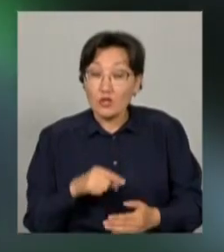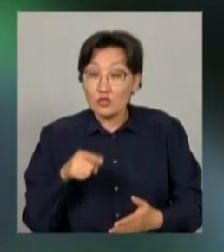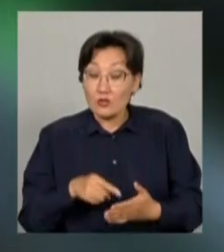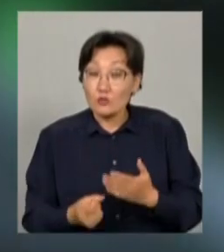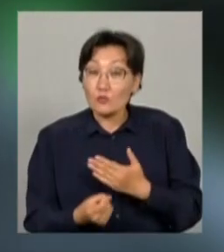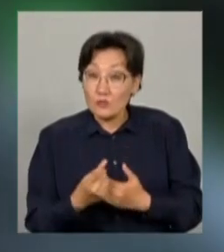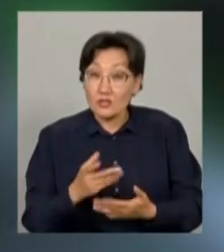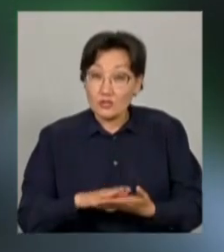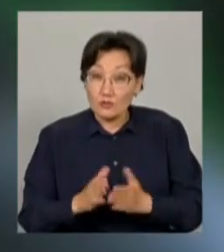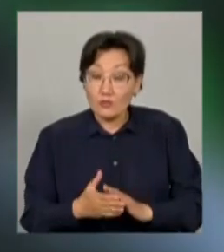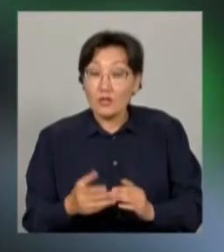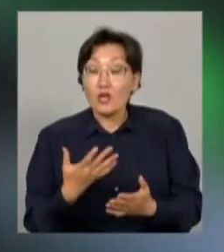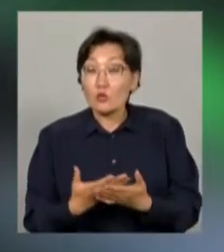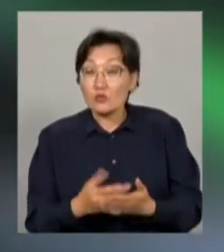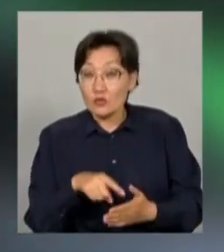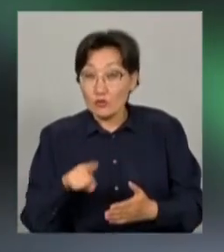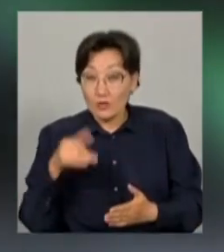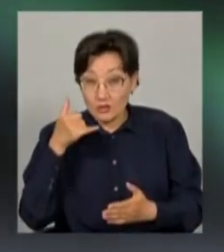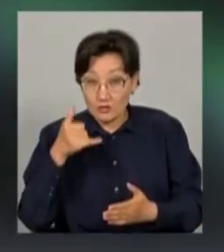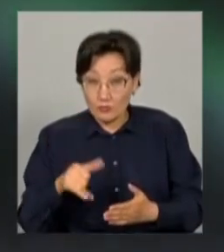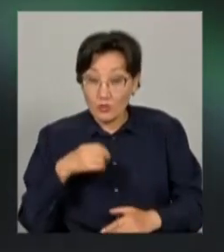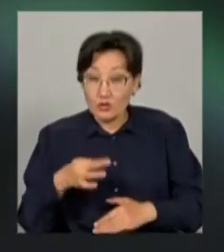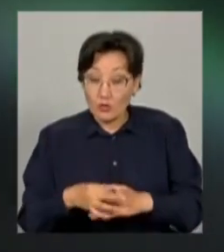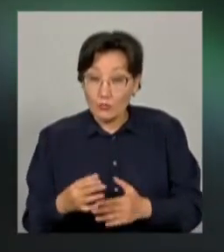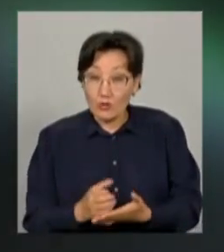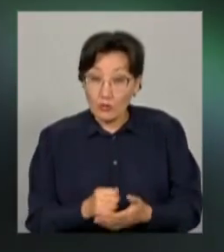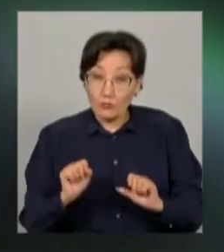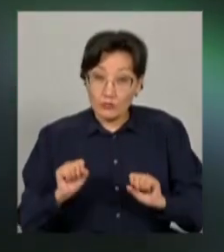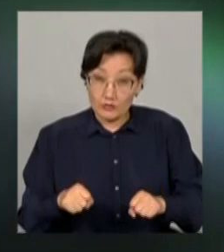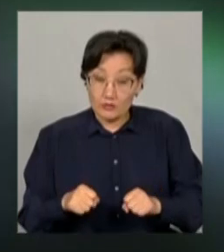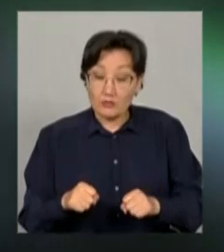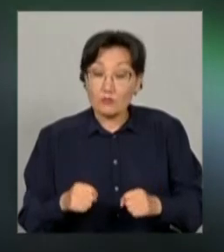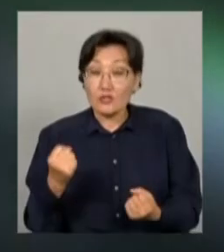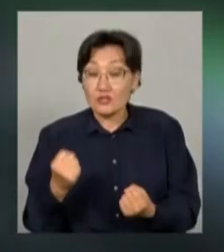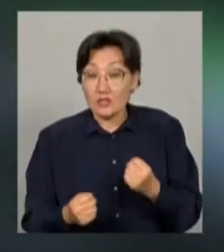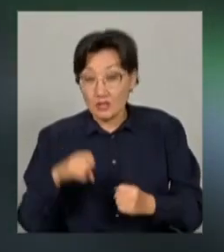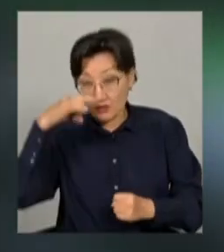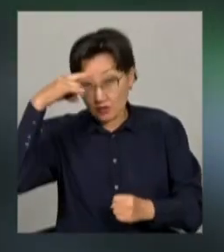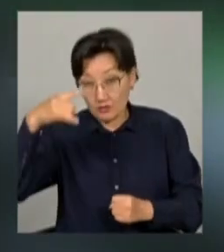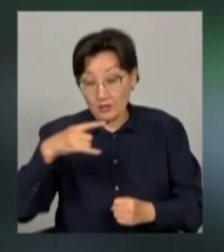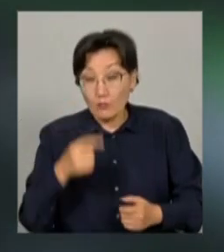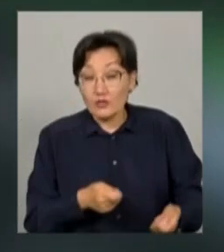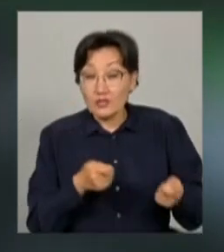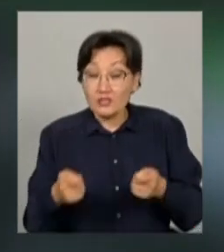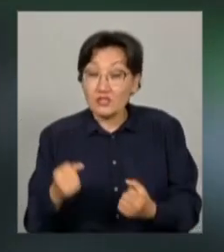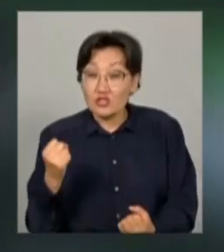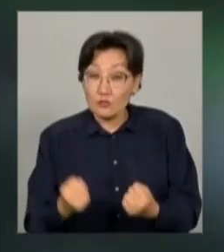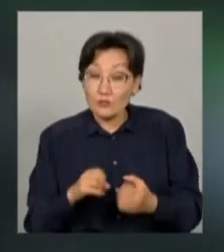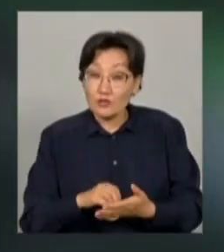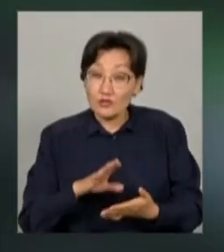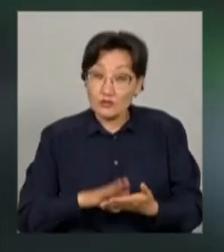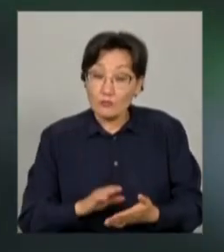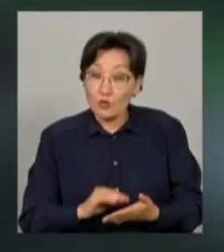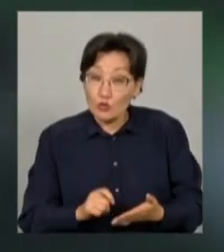сұрақтар туындаса, көрсетілген нөмірлерге хабарласып, жауап алуға болады. Автобөлшек болып, Қазақстанға кіргізілген машиналарды